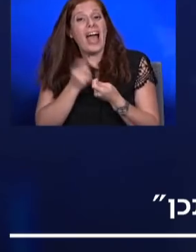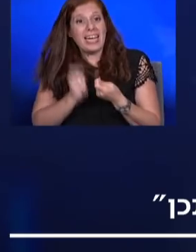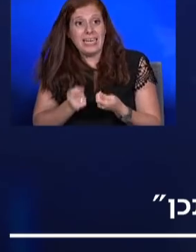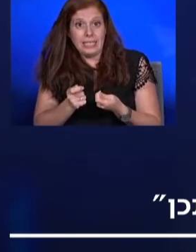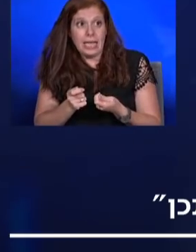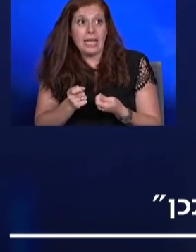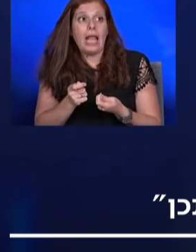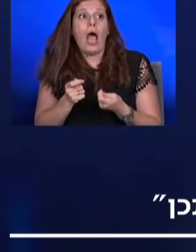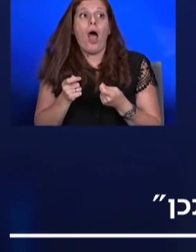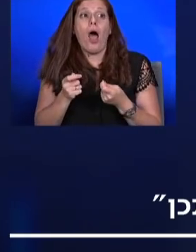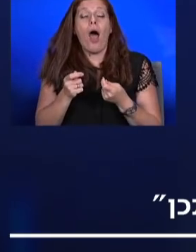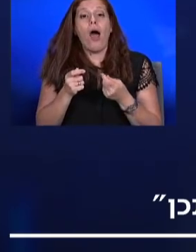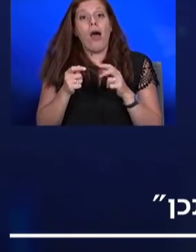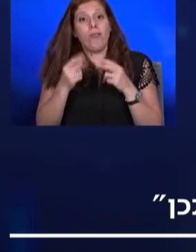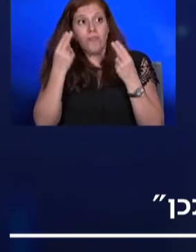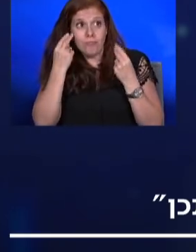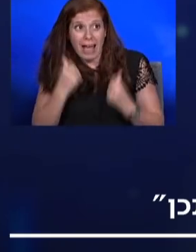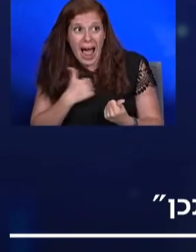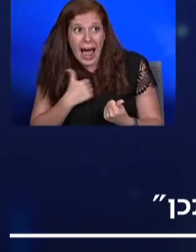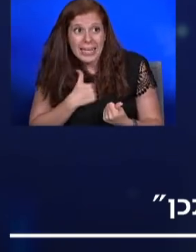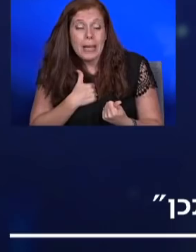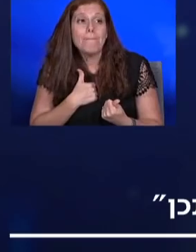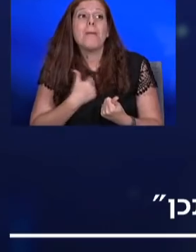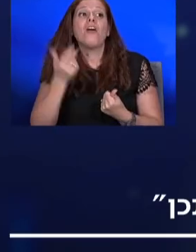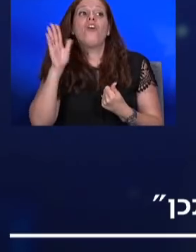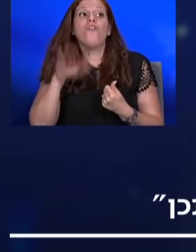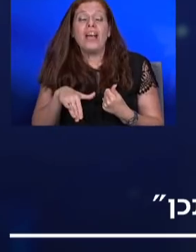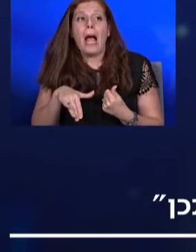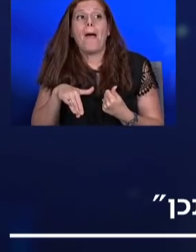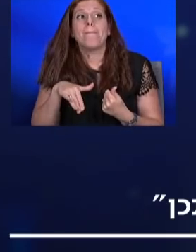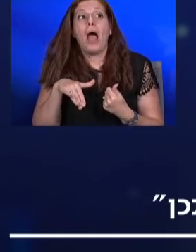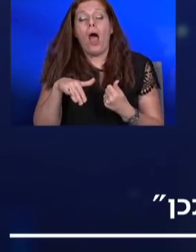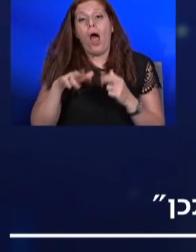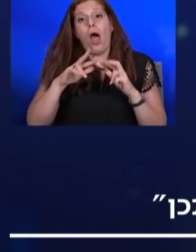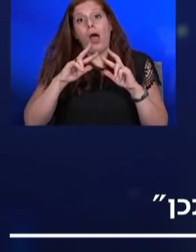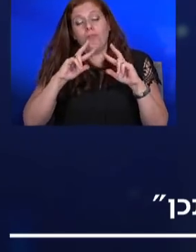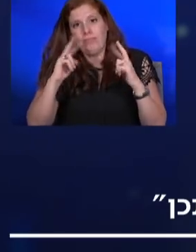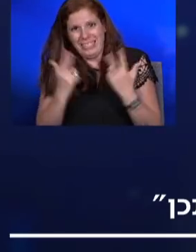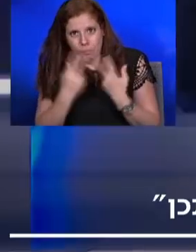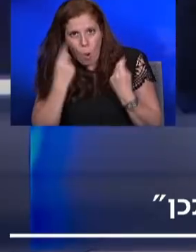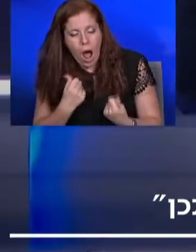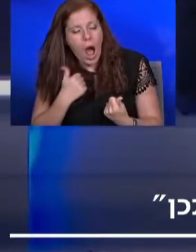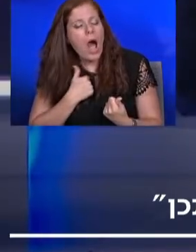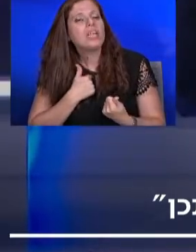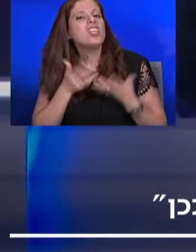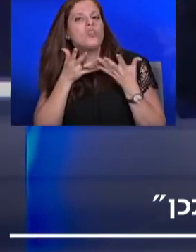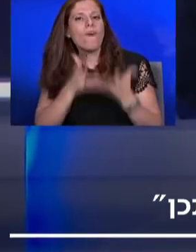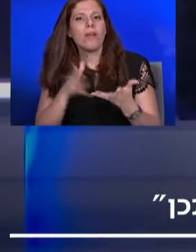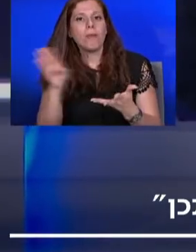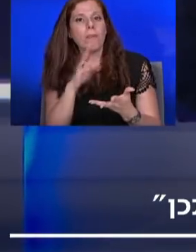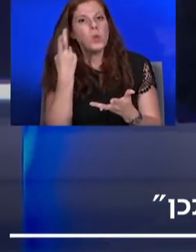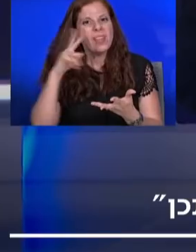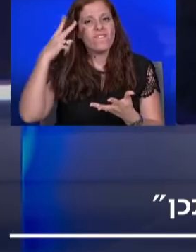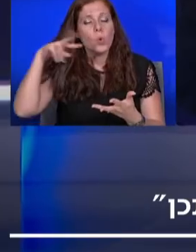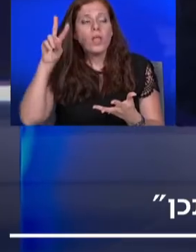גם העיתונות החרדית, היא הולכת ותוקפת את נתניהו בצורה יותר ויותר גלויה וישירה, והדבר הזה הוא